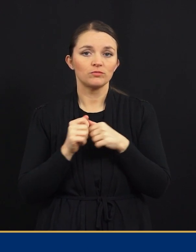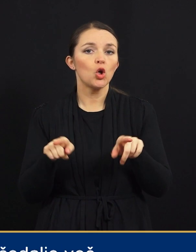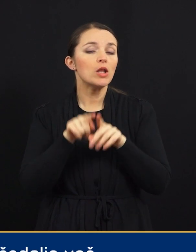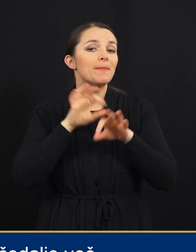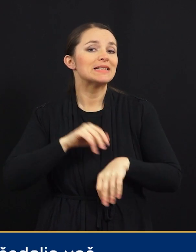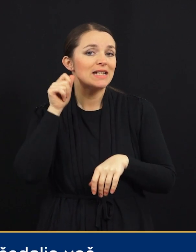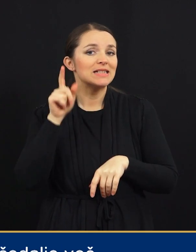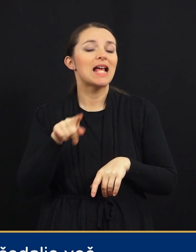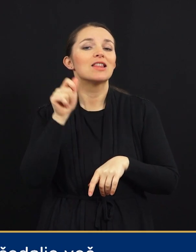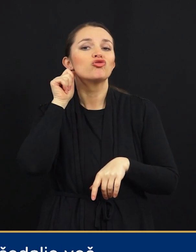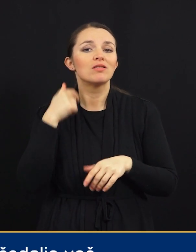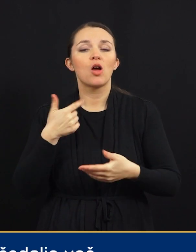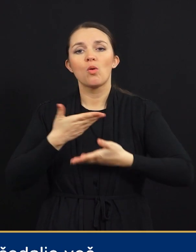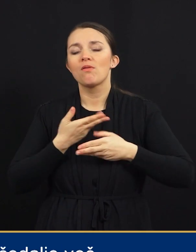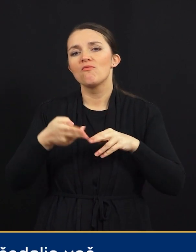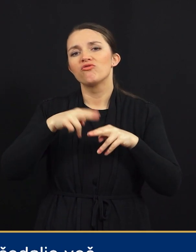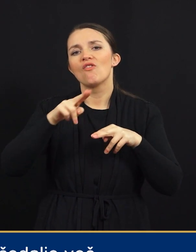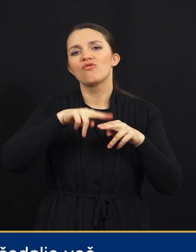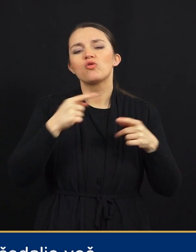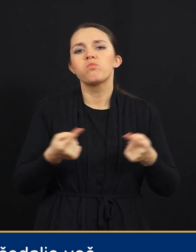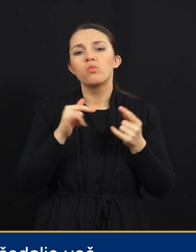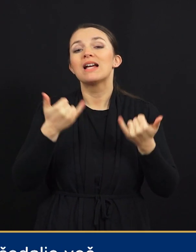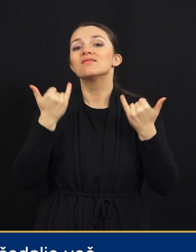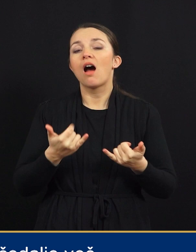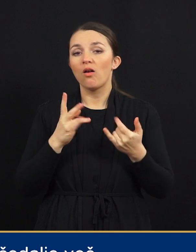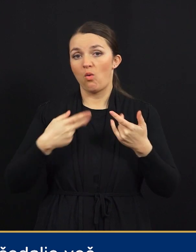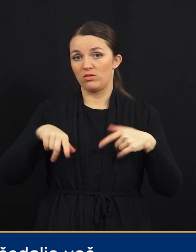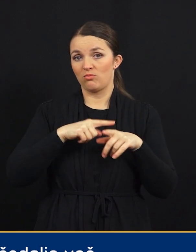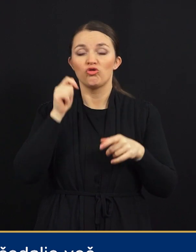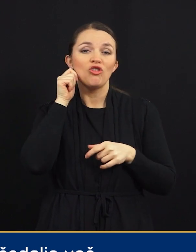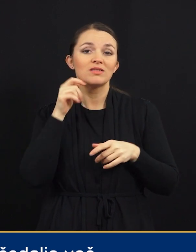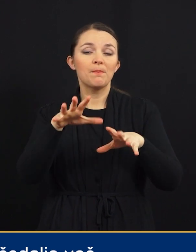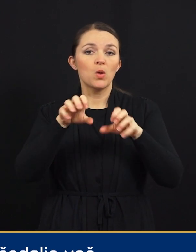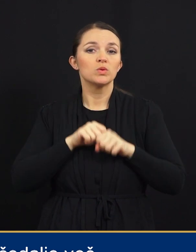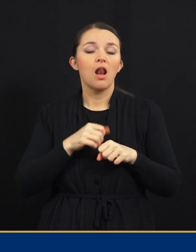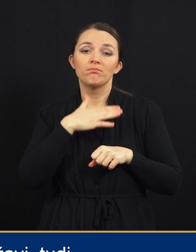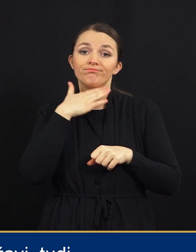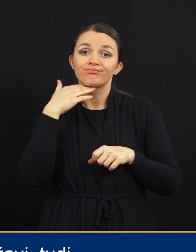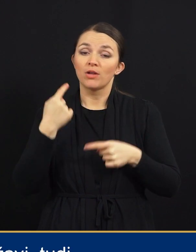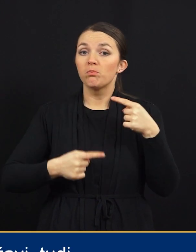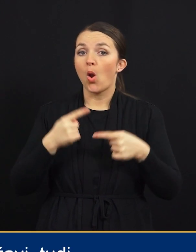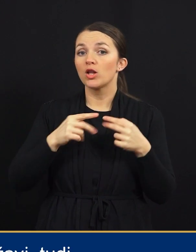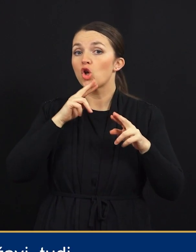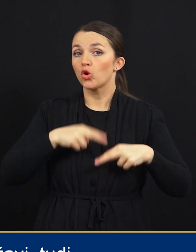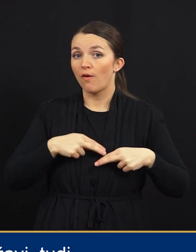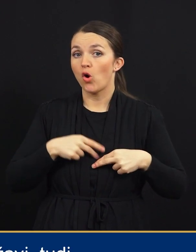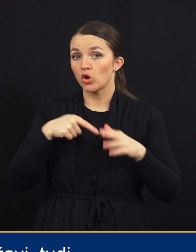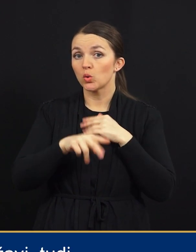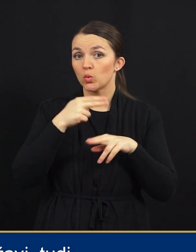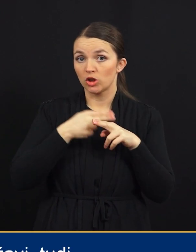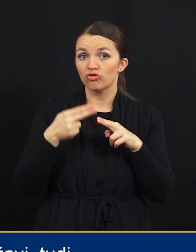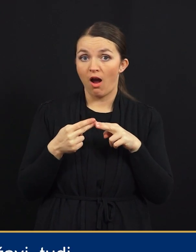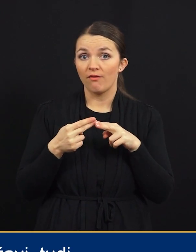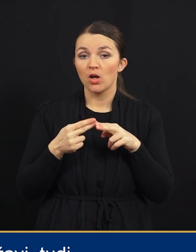Kot predsednica in ženska dobivam čedalje več pobud, da zdaj, ko smo ženske prevzele kar precej politične odgovornosti v